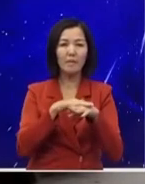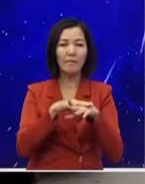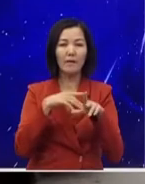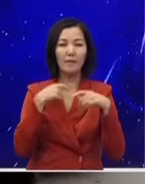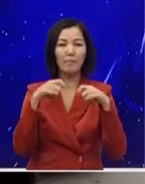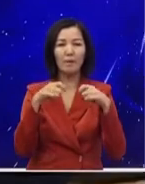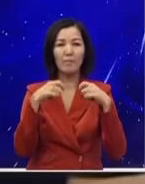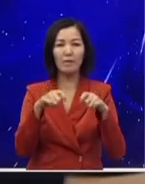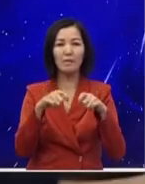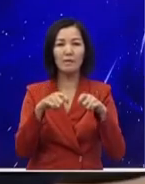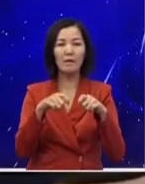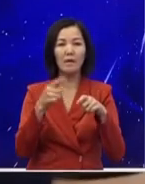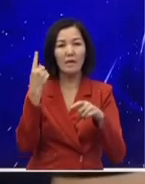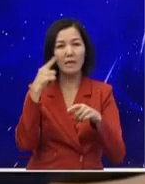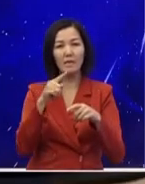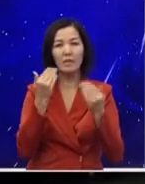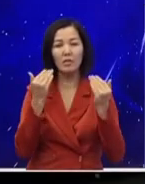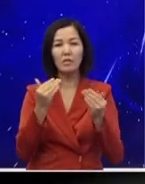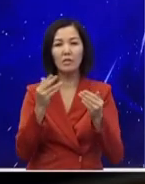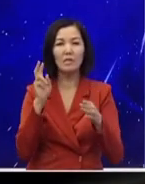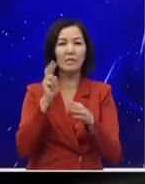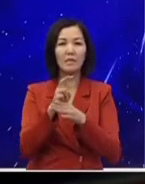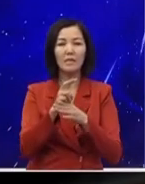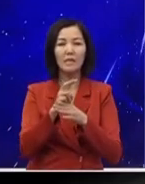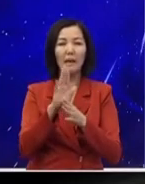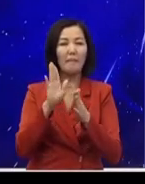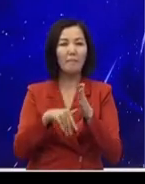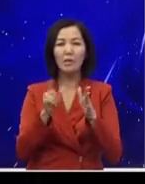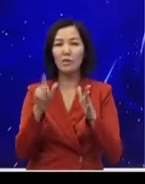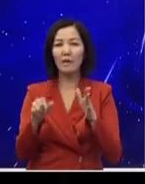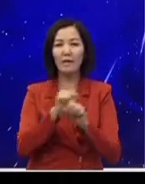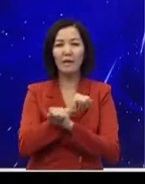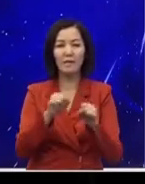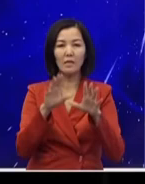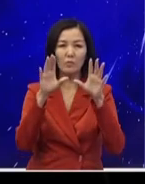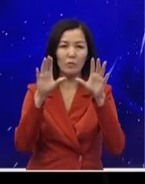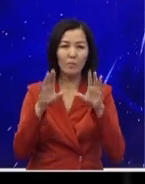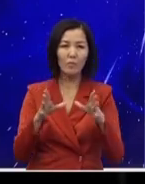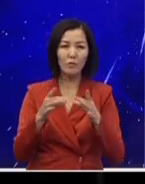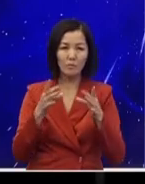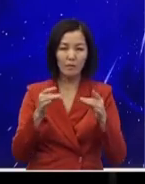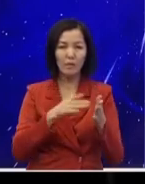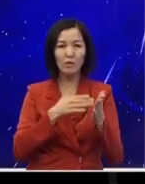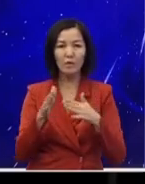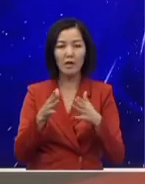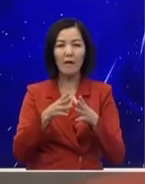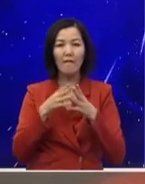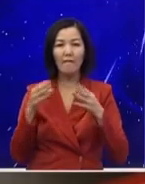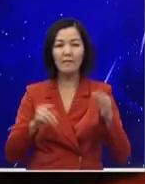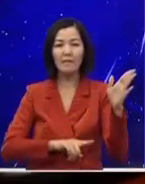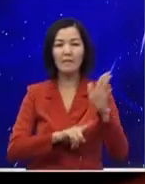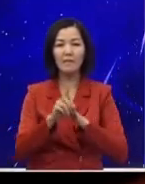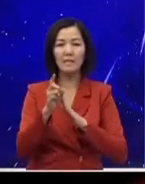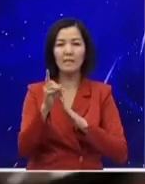идеи. Пока машинам в России нельзя выезжать на дорогу без человека, но законы постепенно смягчаются. С весны этого года сразу в